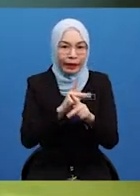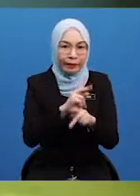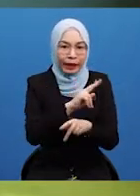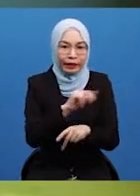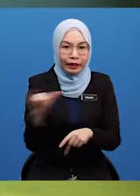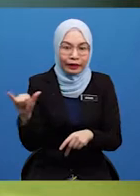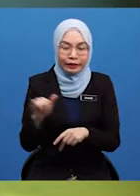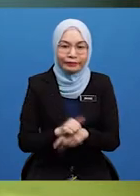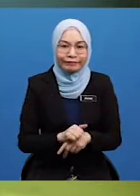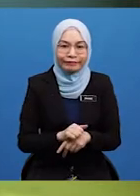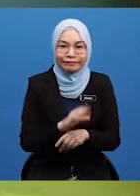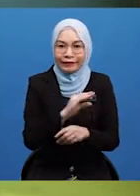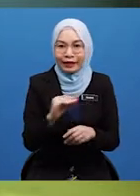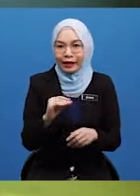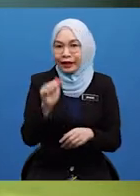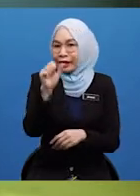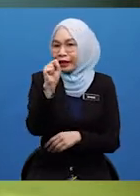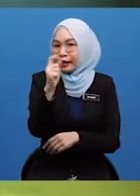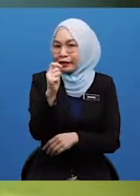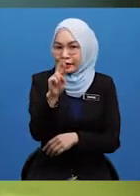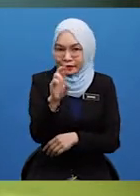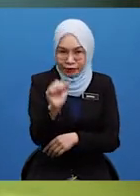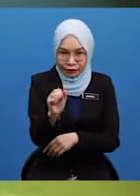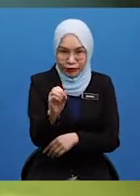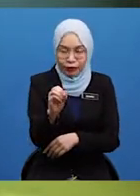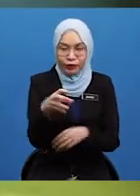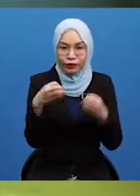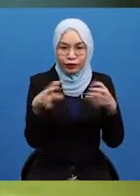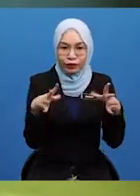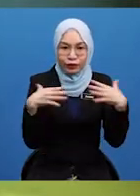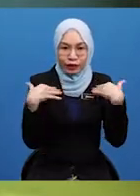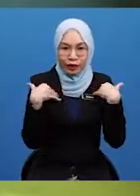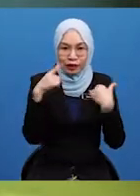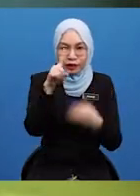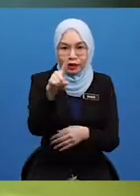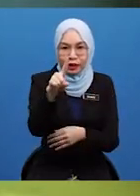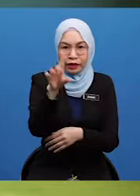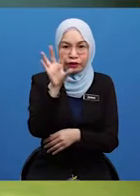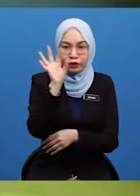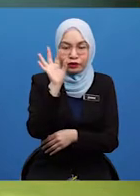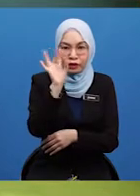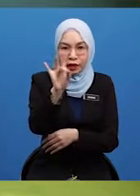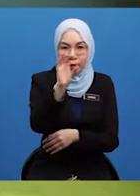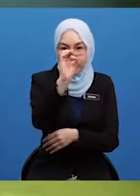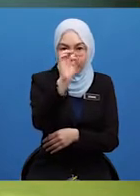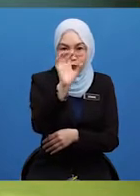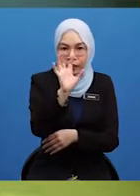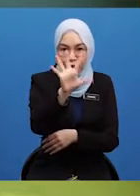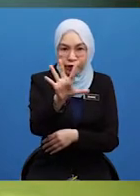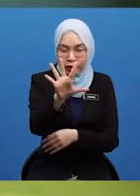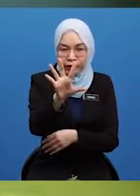estro telah menawarkan sebanyak 285 saluran